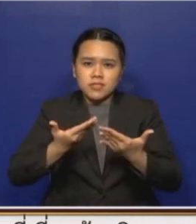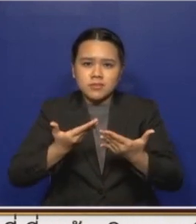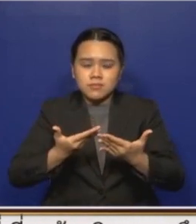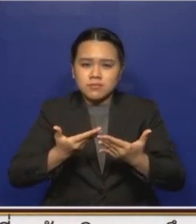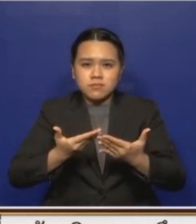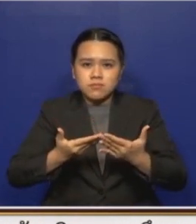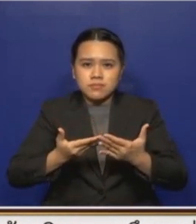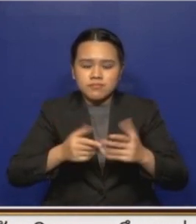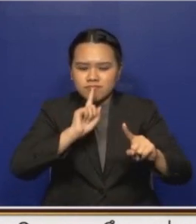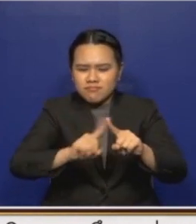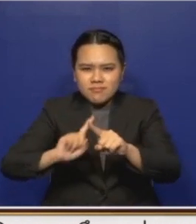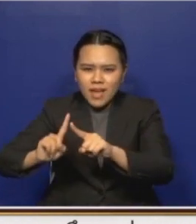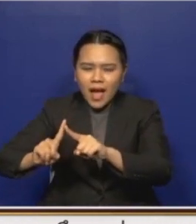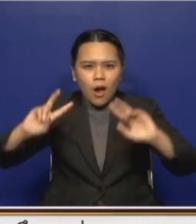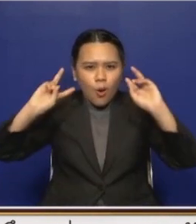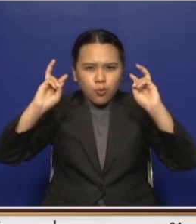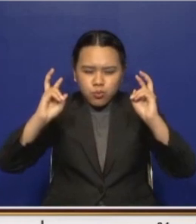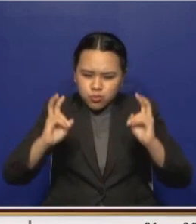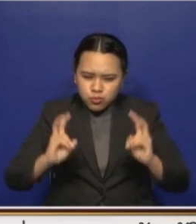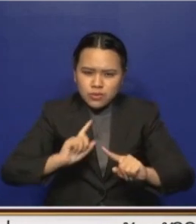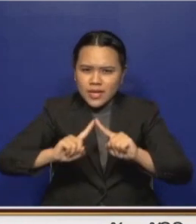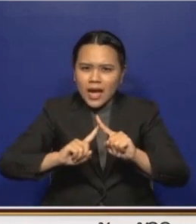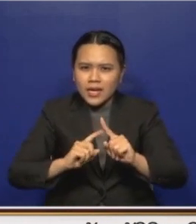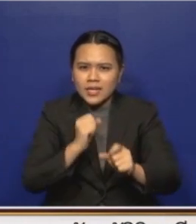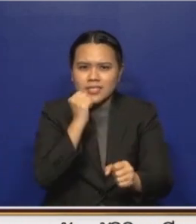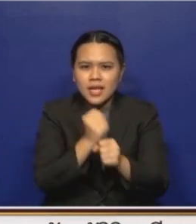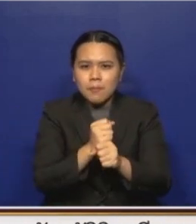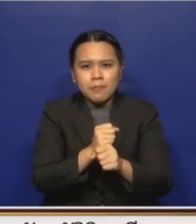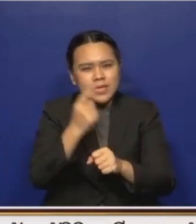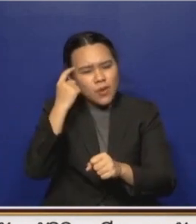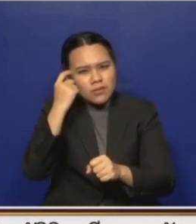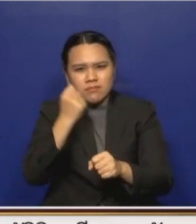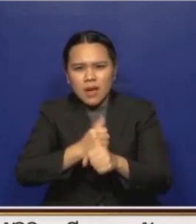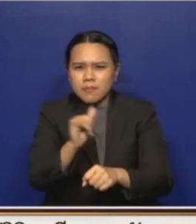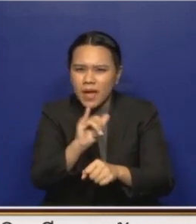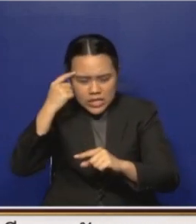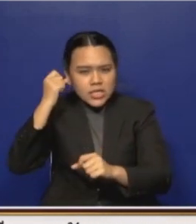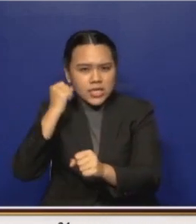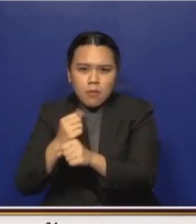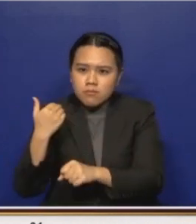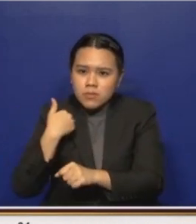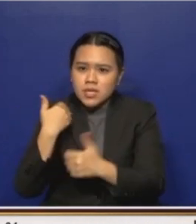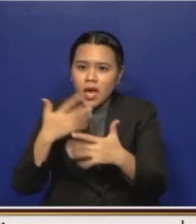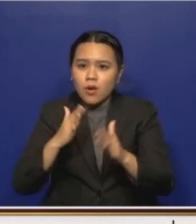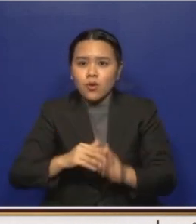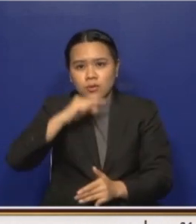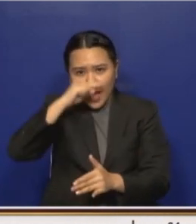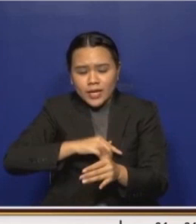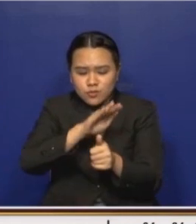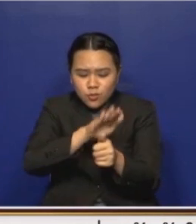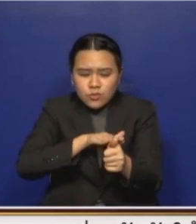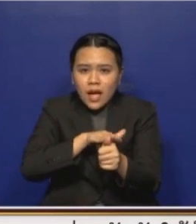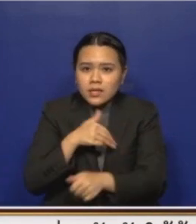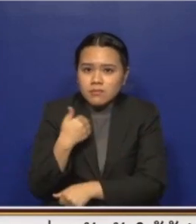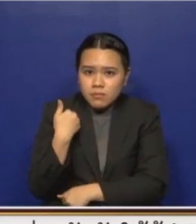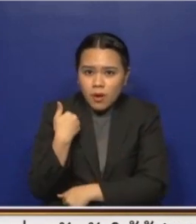างประเทศนะผมบอกเลยนะผมตัดค่าใช้จ่ายเท่าที่จำเป็นฮะถ้าไม่งั้นนายกก็ต้องออกมาทำไมอ่ะ